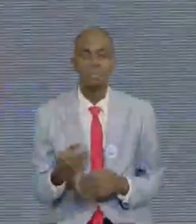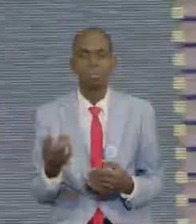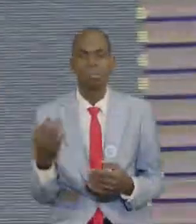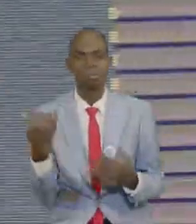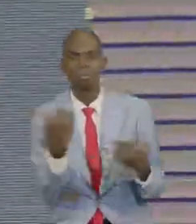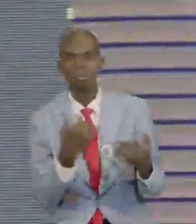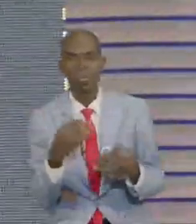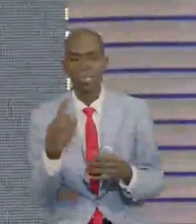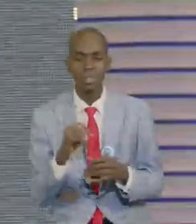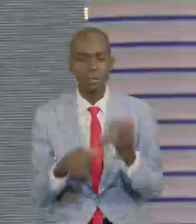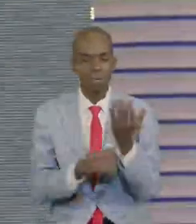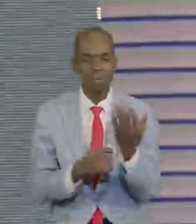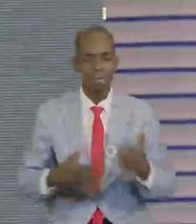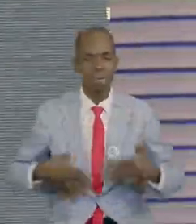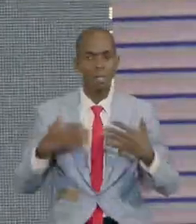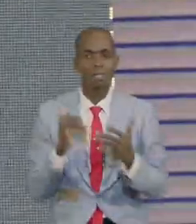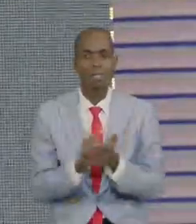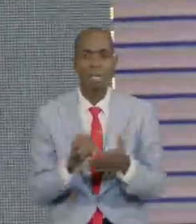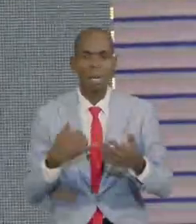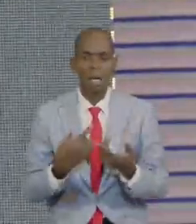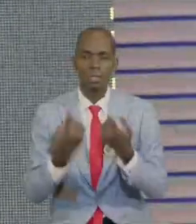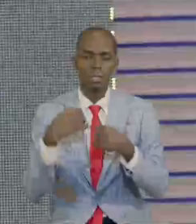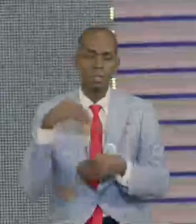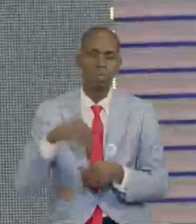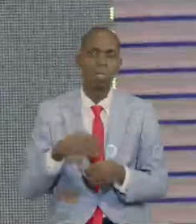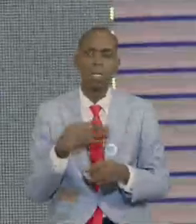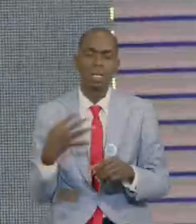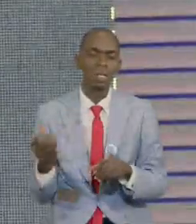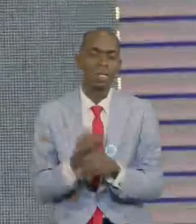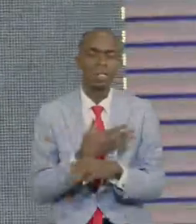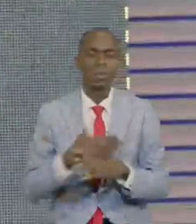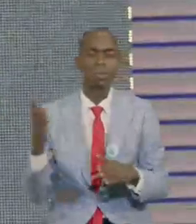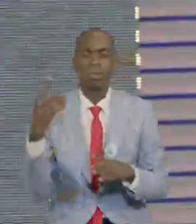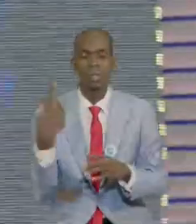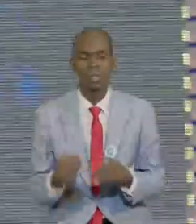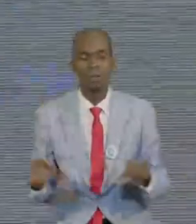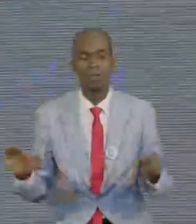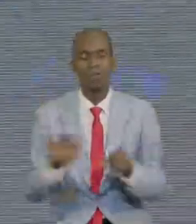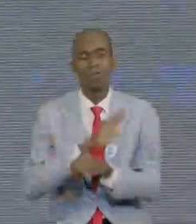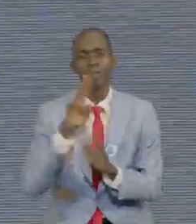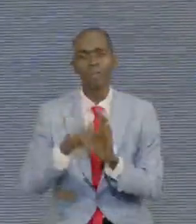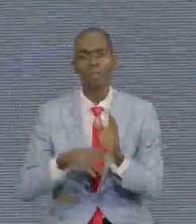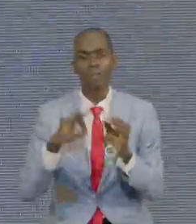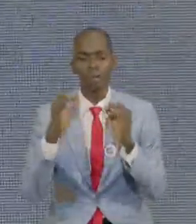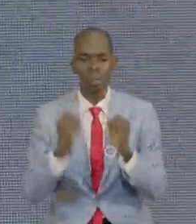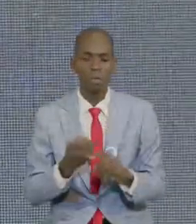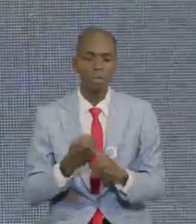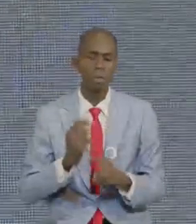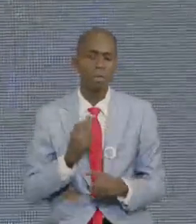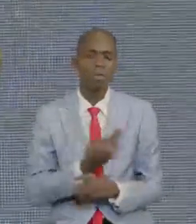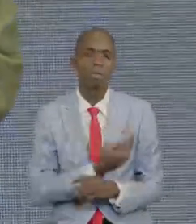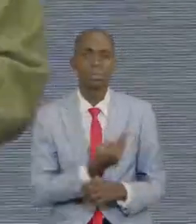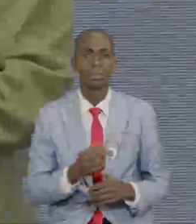fleshly life that have come in and driven away the fullness of power. Et nous permettons à l'Esprit de venir nous montrer la frivolité,